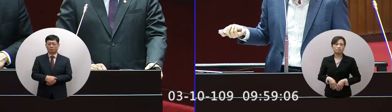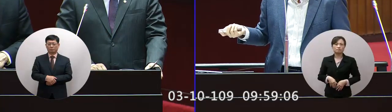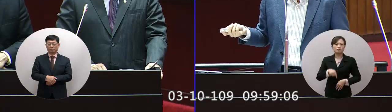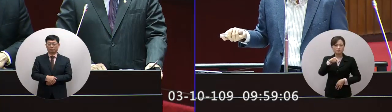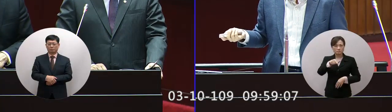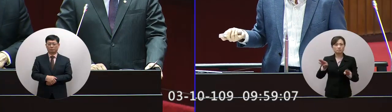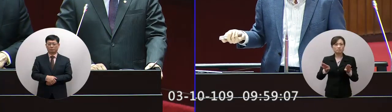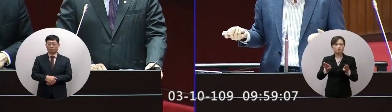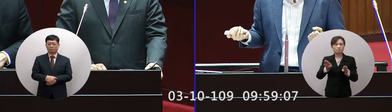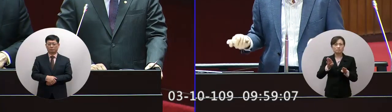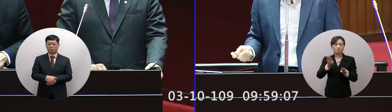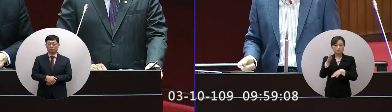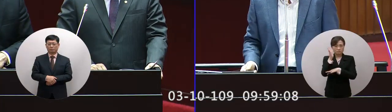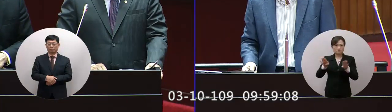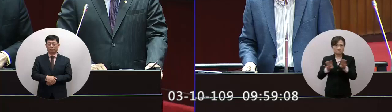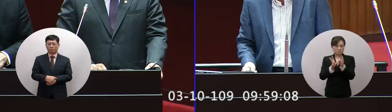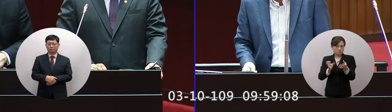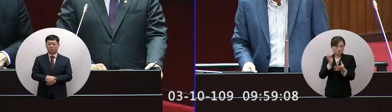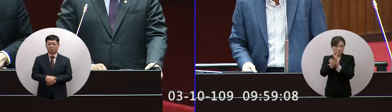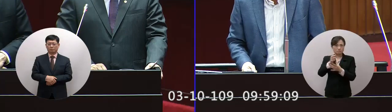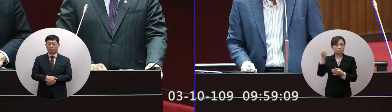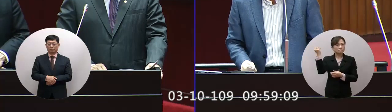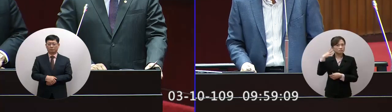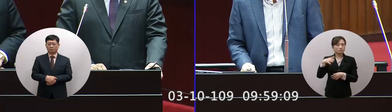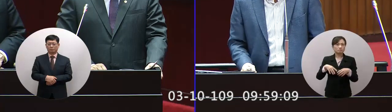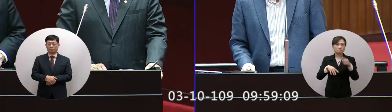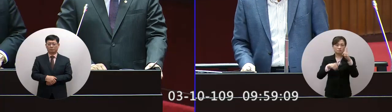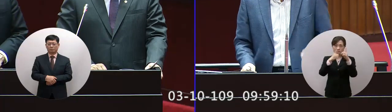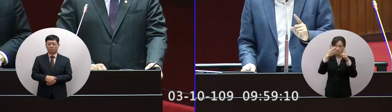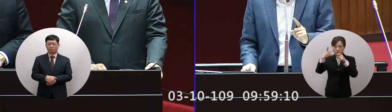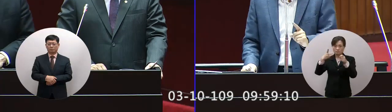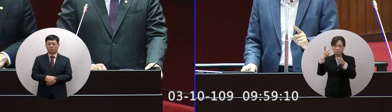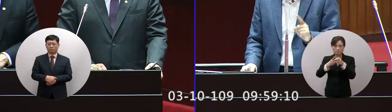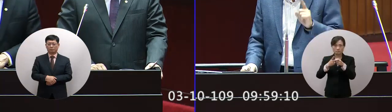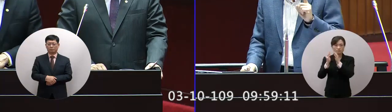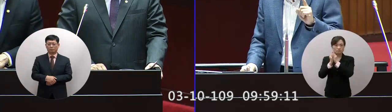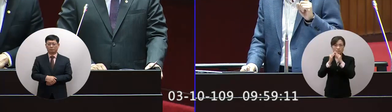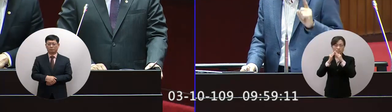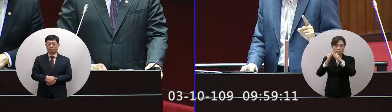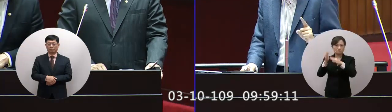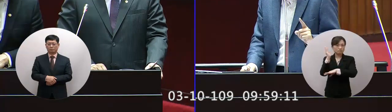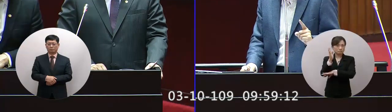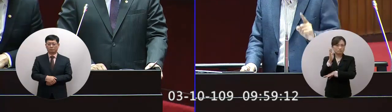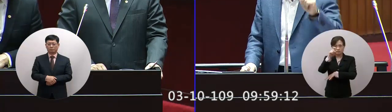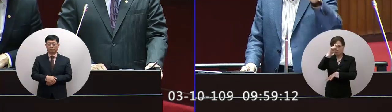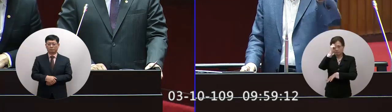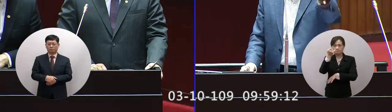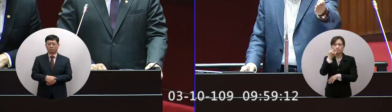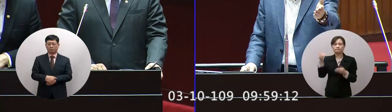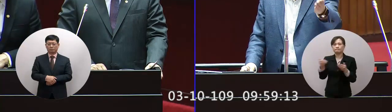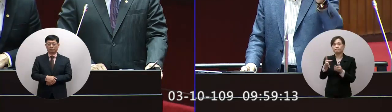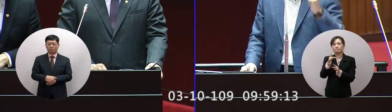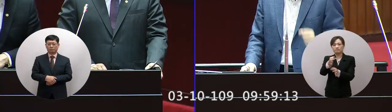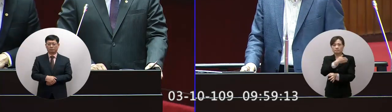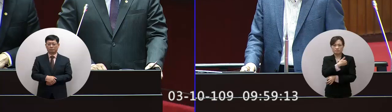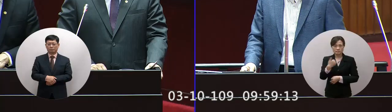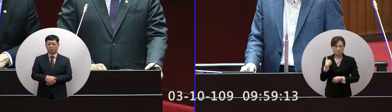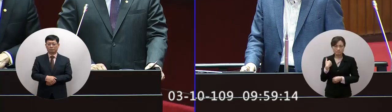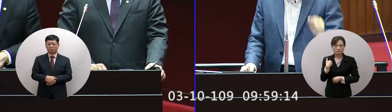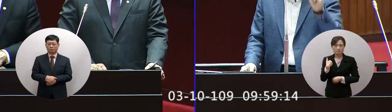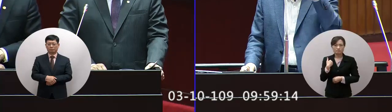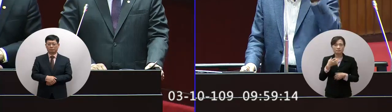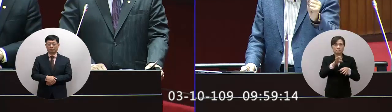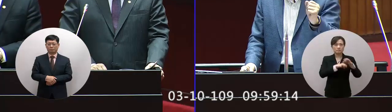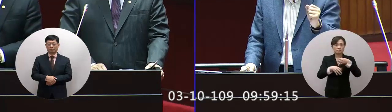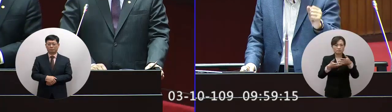这个部分据说是112年桃园市政府他们在施工，他们希望可以完工。那经济部相关的